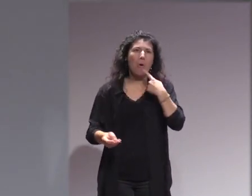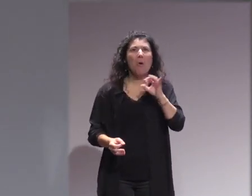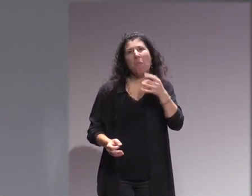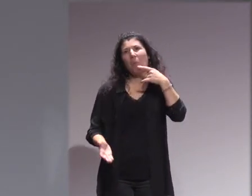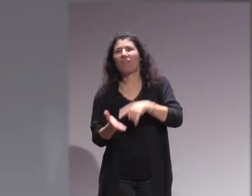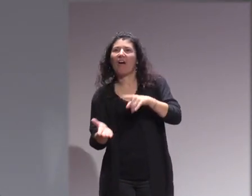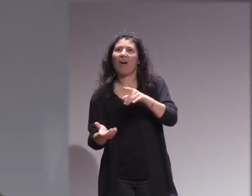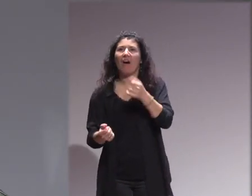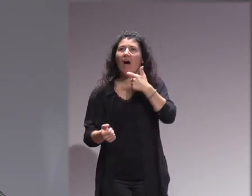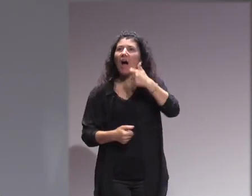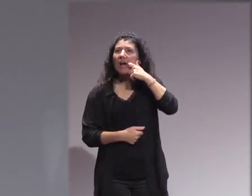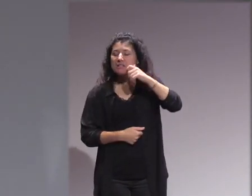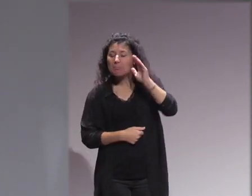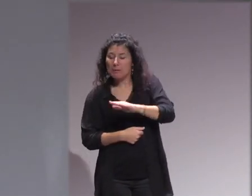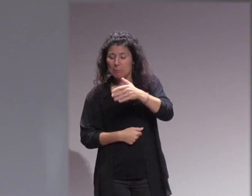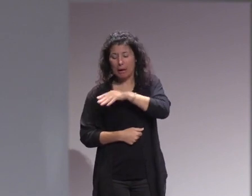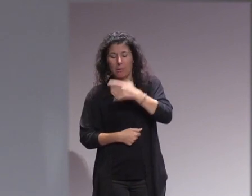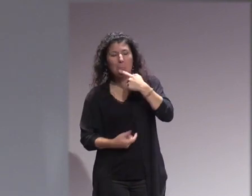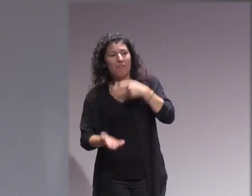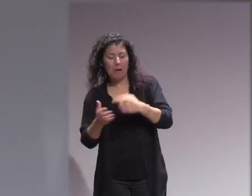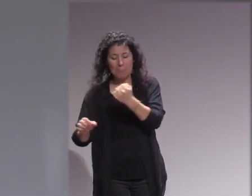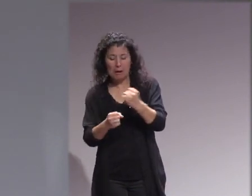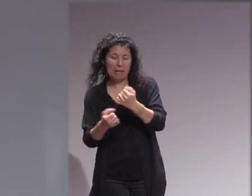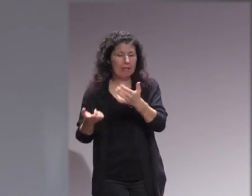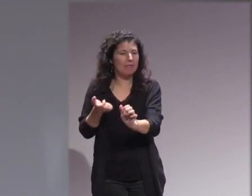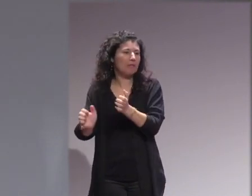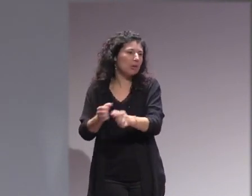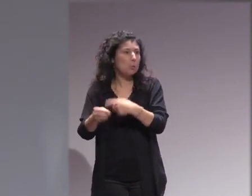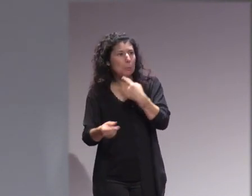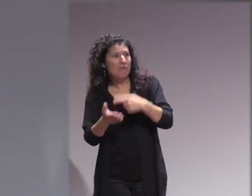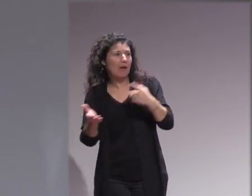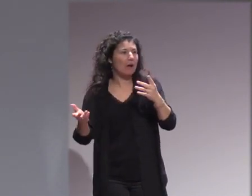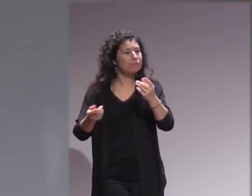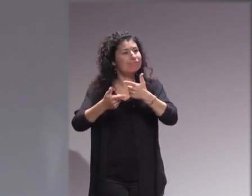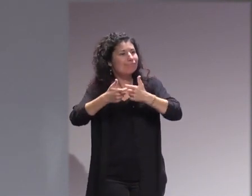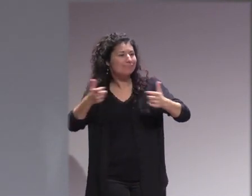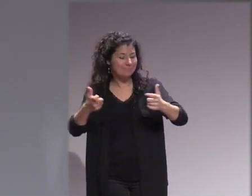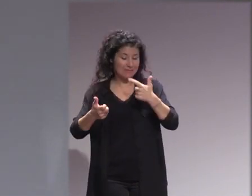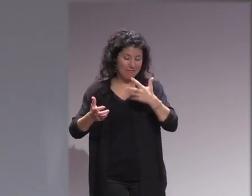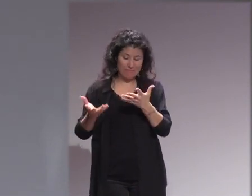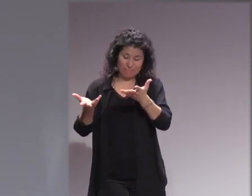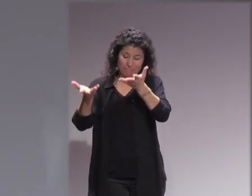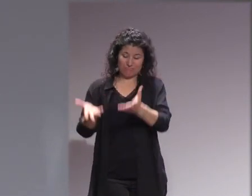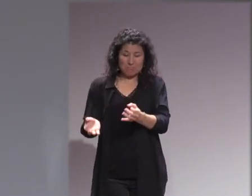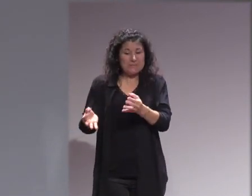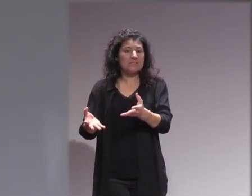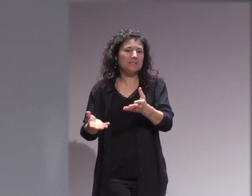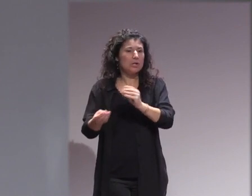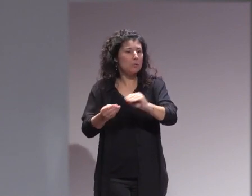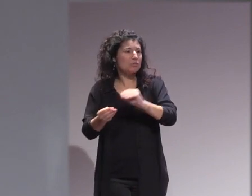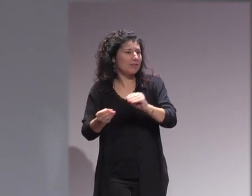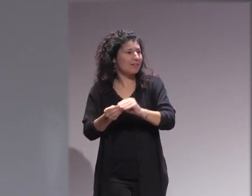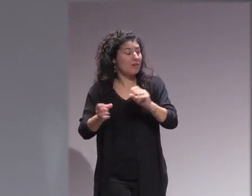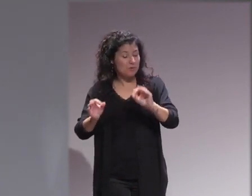voir balayeur, etc. Et c'est d'ailleurs intéressant parce qu'on note aussi à quel point l'évolution sur le discours racial a eu lieu en